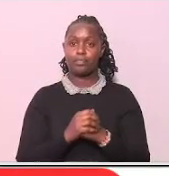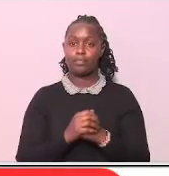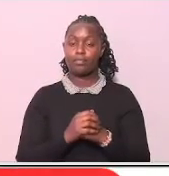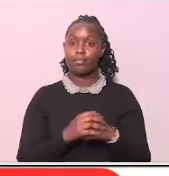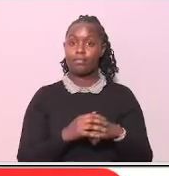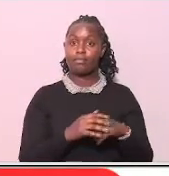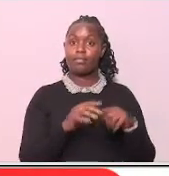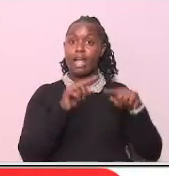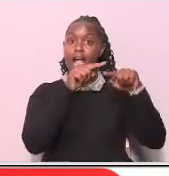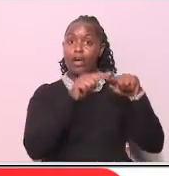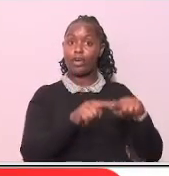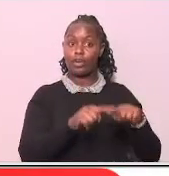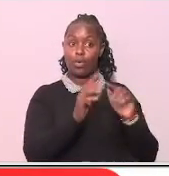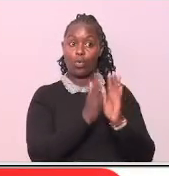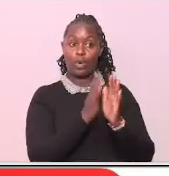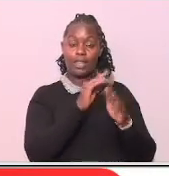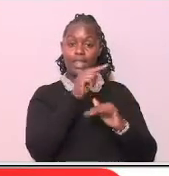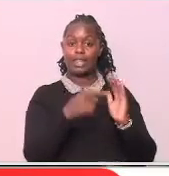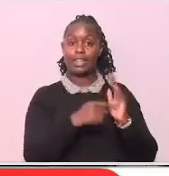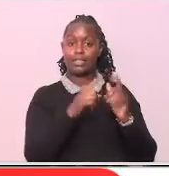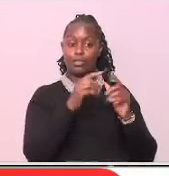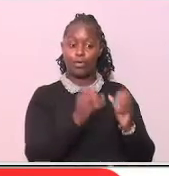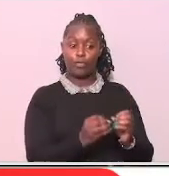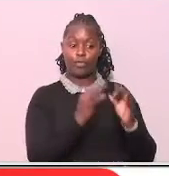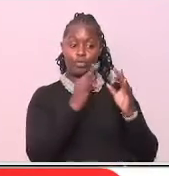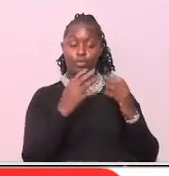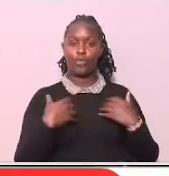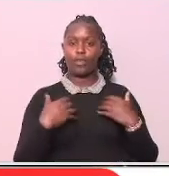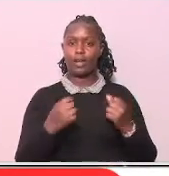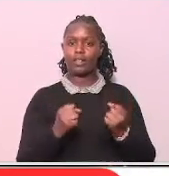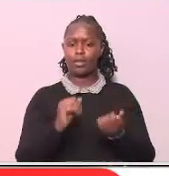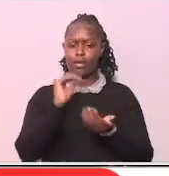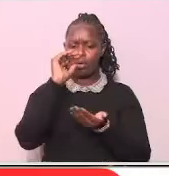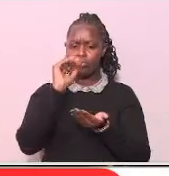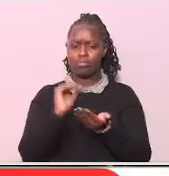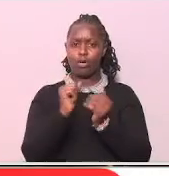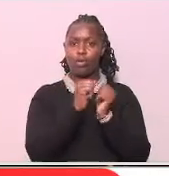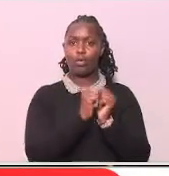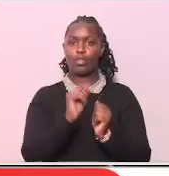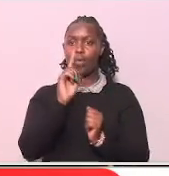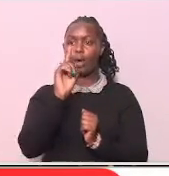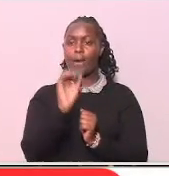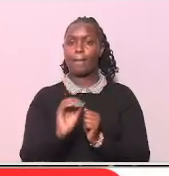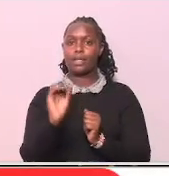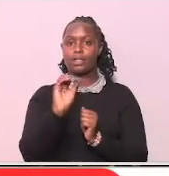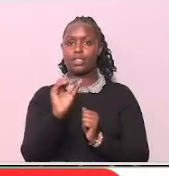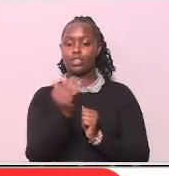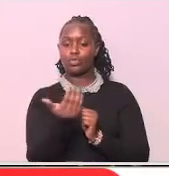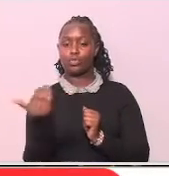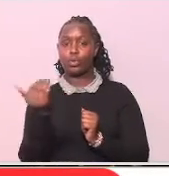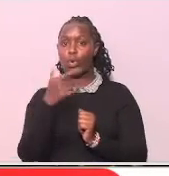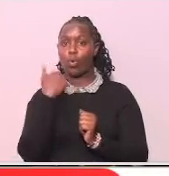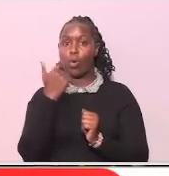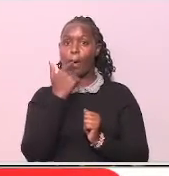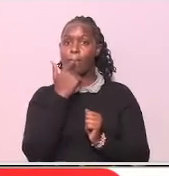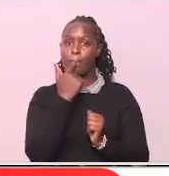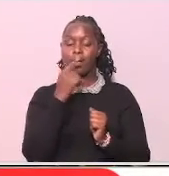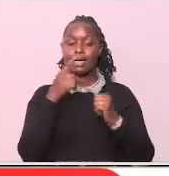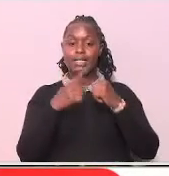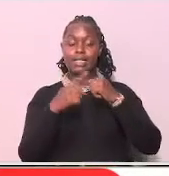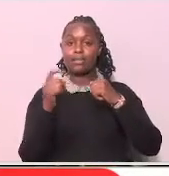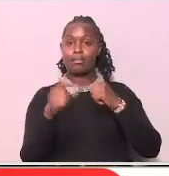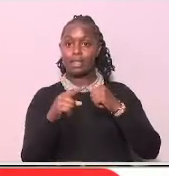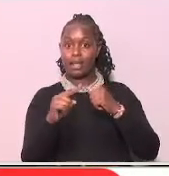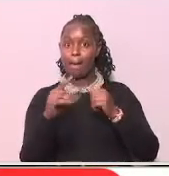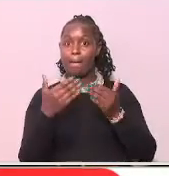Kulingana na wataalam hao wa afya, kupungua kwa asilimia 1 katika idadi ya watoto wanaonyonyeshwa kikamilifu kwa miezi 6 ya kwanza